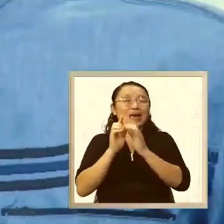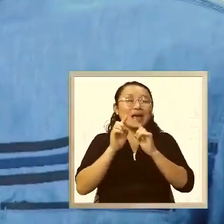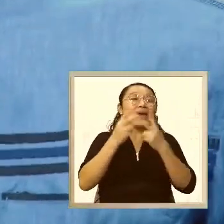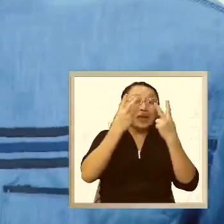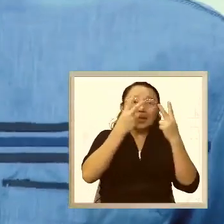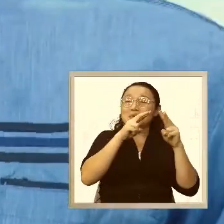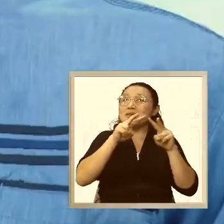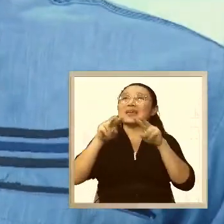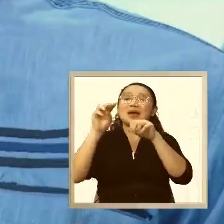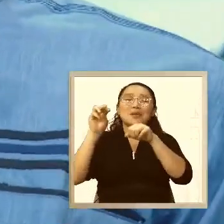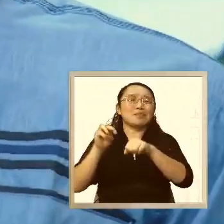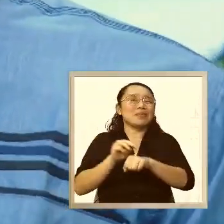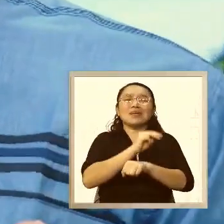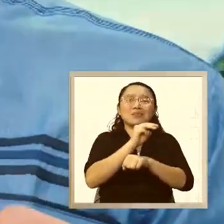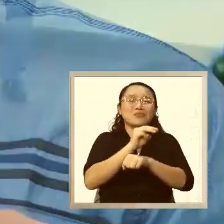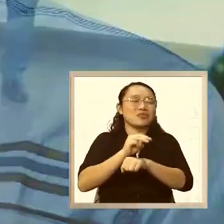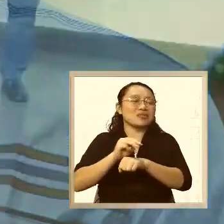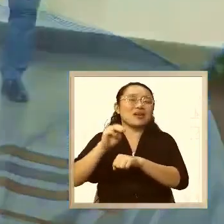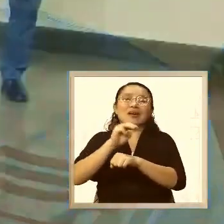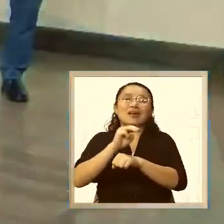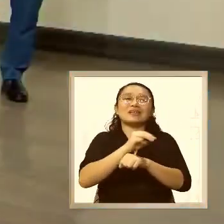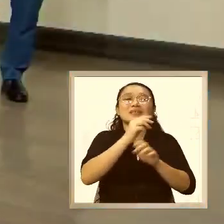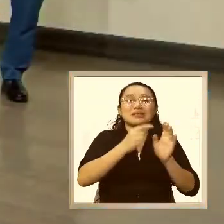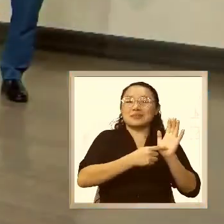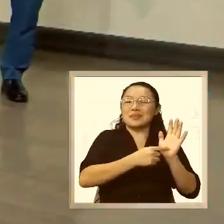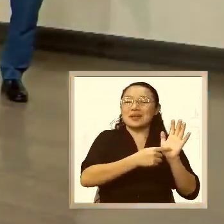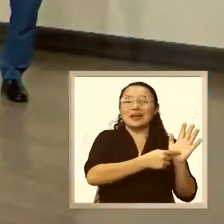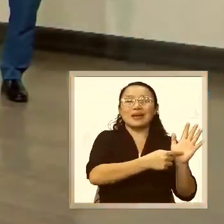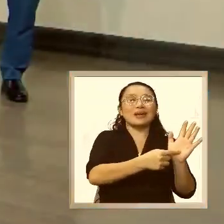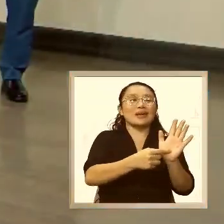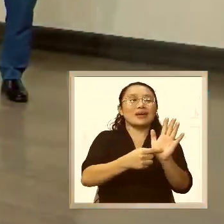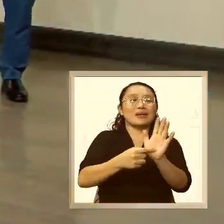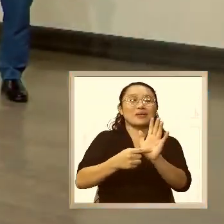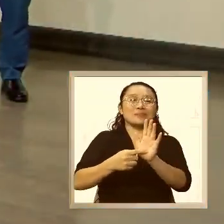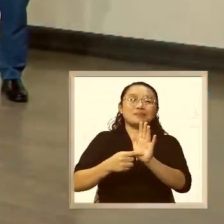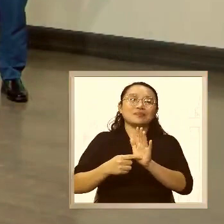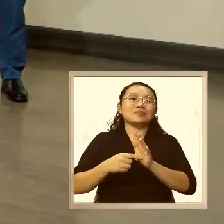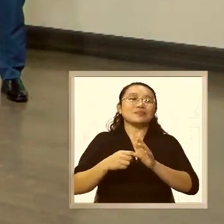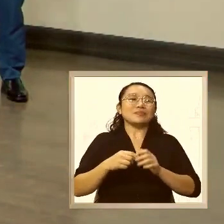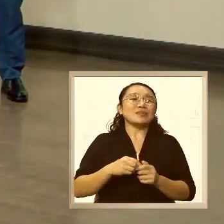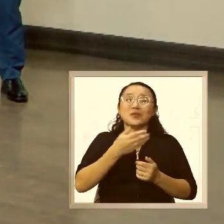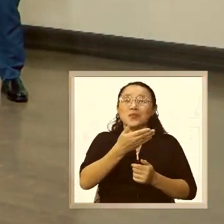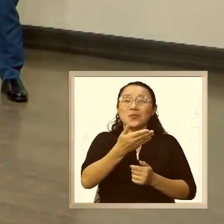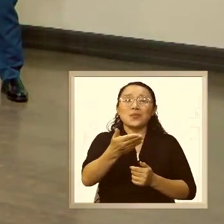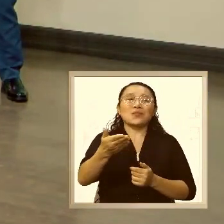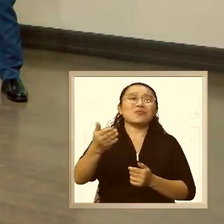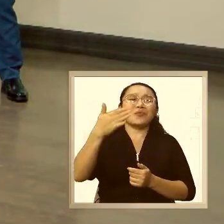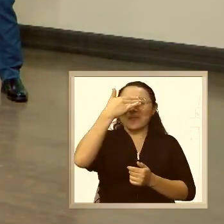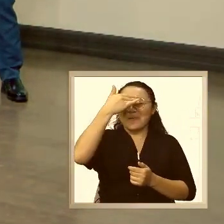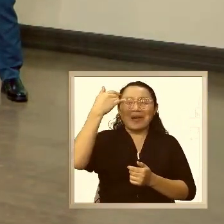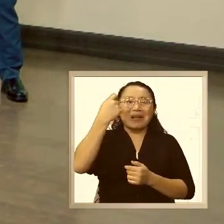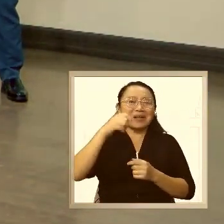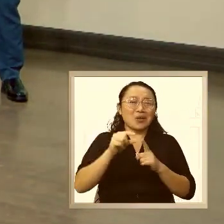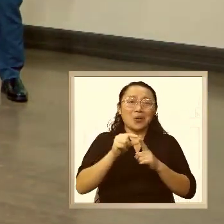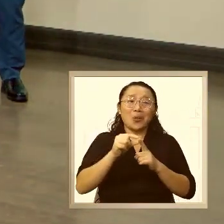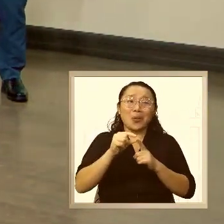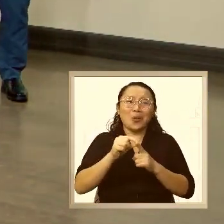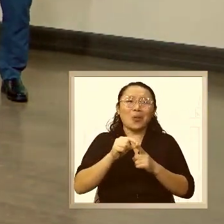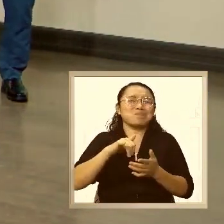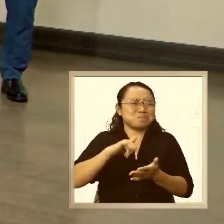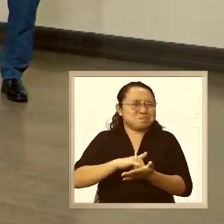pray, to see a miracle displayed. You'll forget the